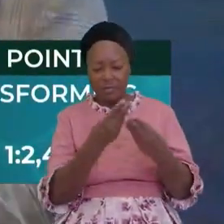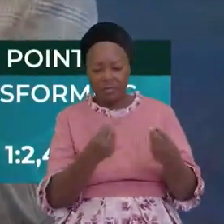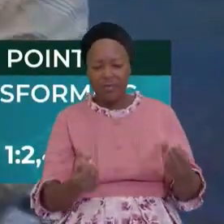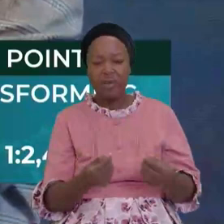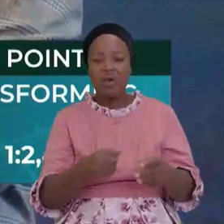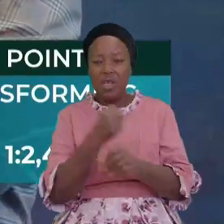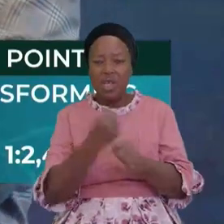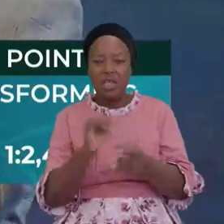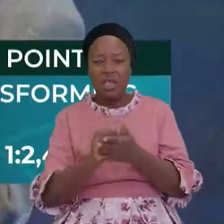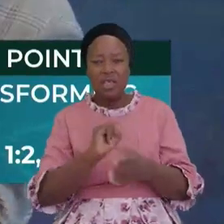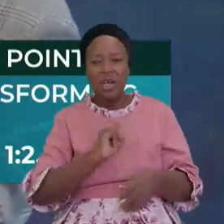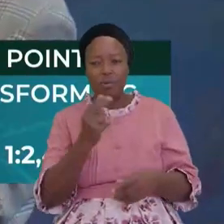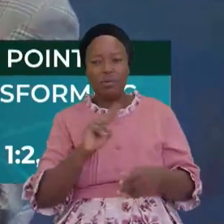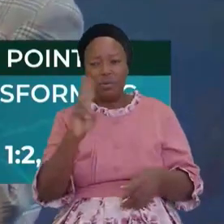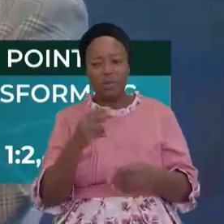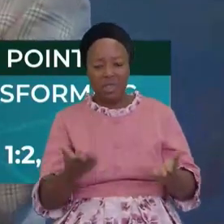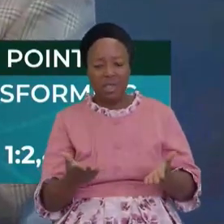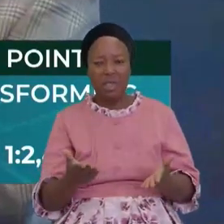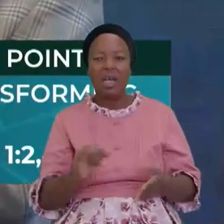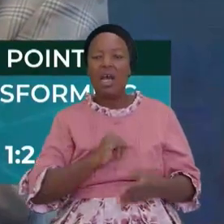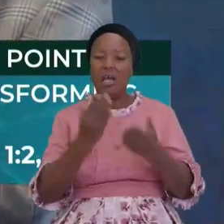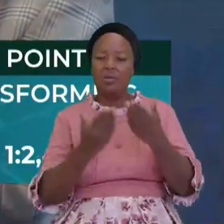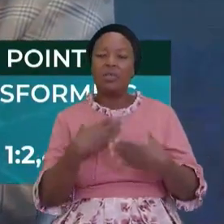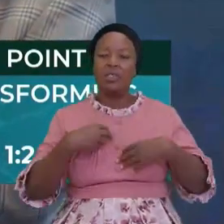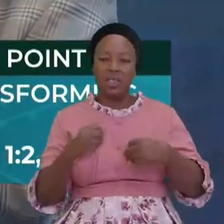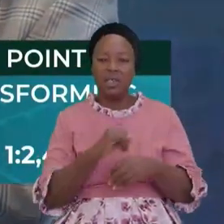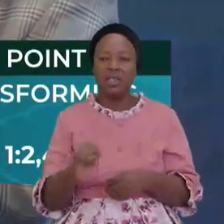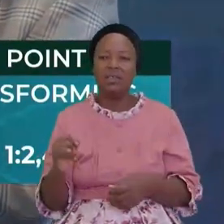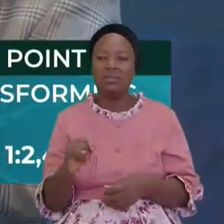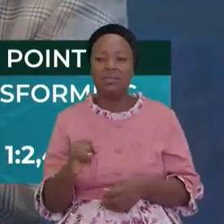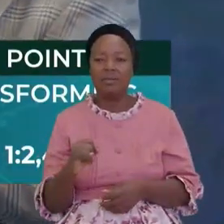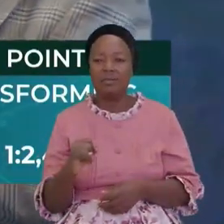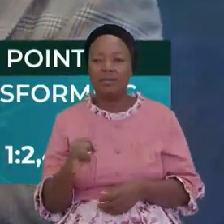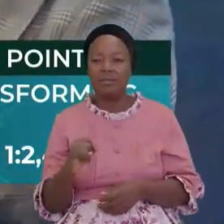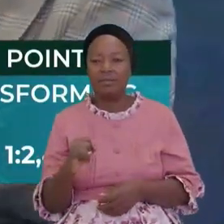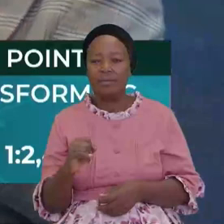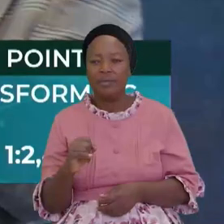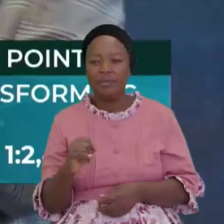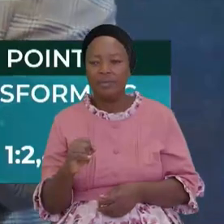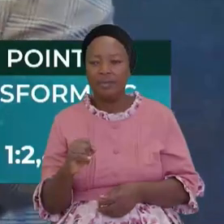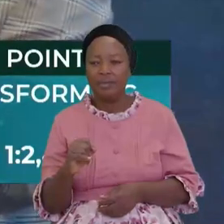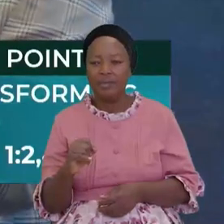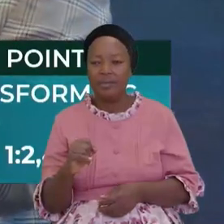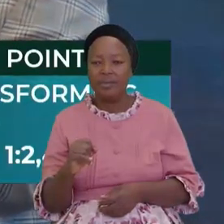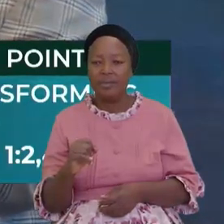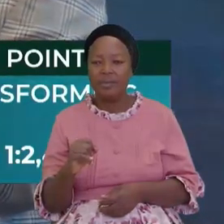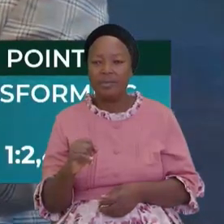pour les quelques jours et les quelques années qui restent, je veux la guérison.